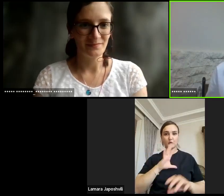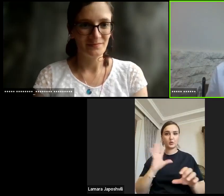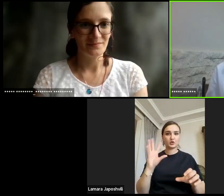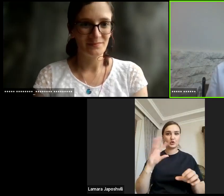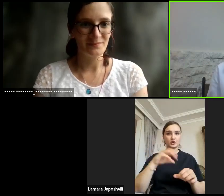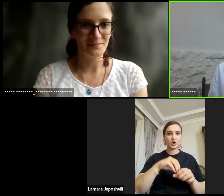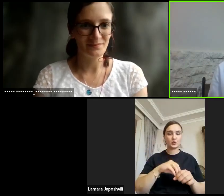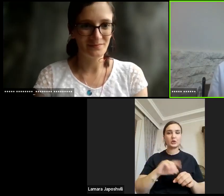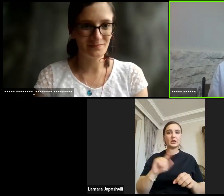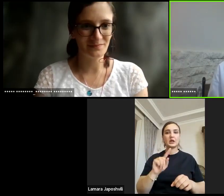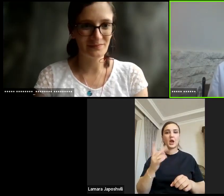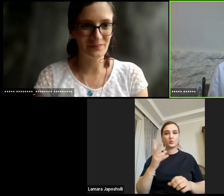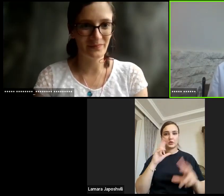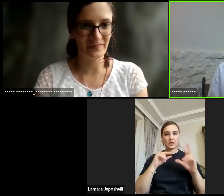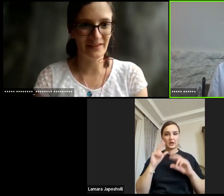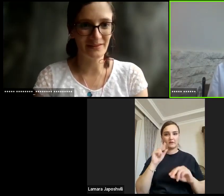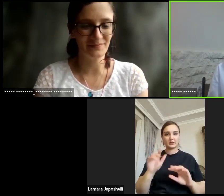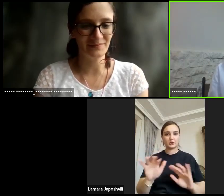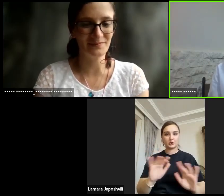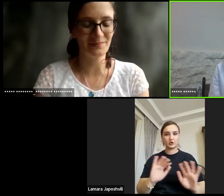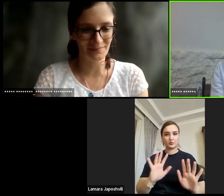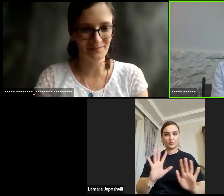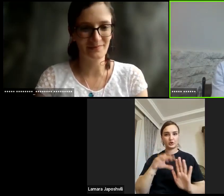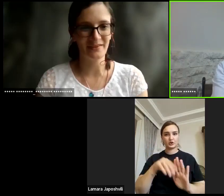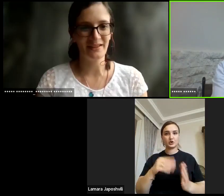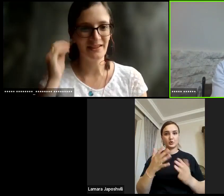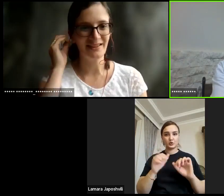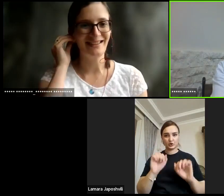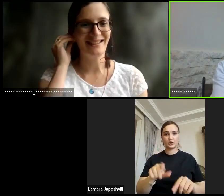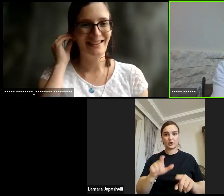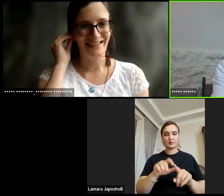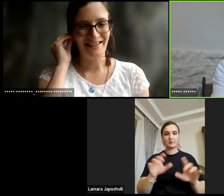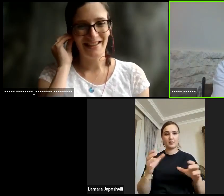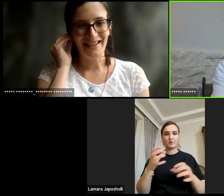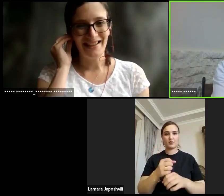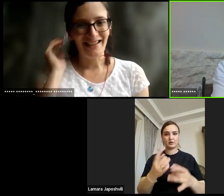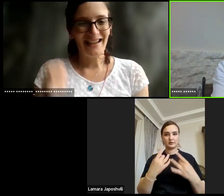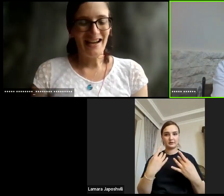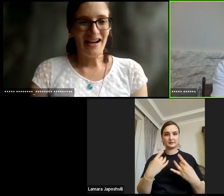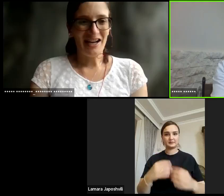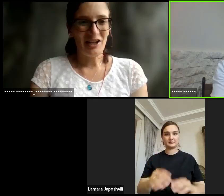უნდა გაითვალისწინოს პროცესში, თუ შეიძლება რომ ამასაც მოყვეთ უთხრა.